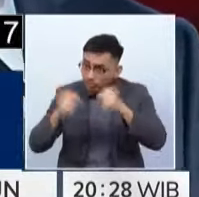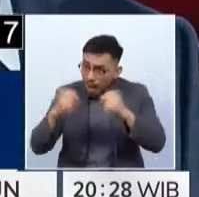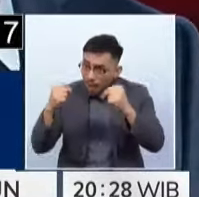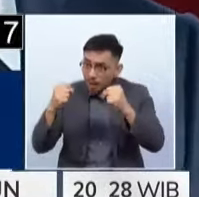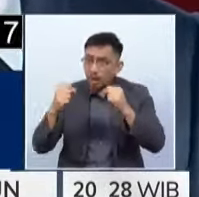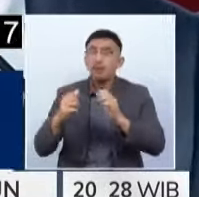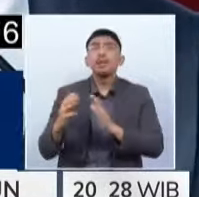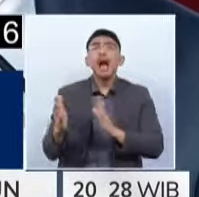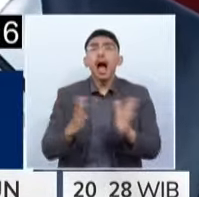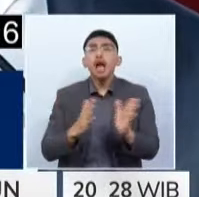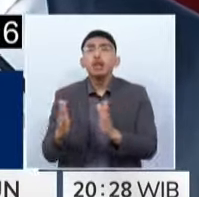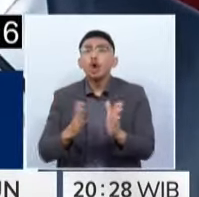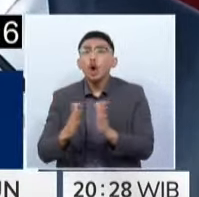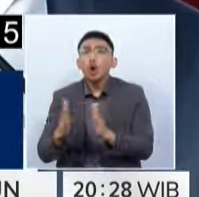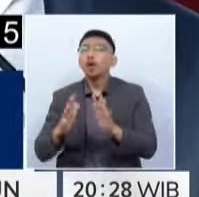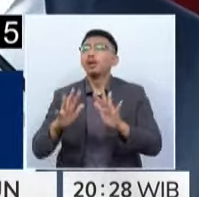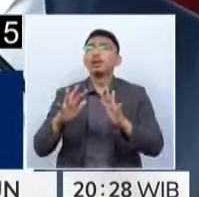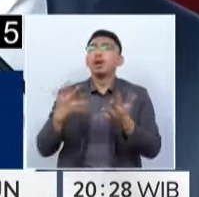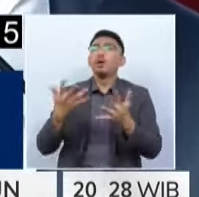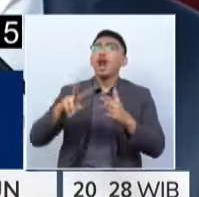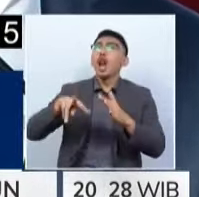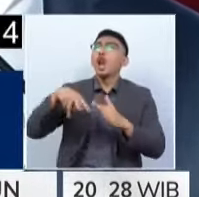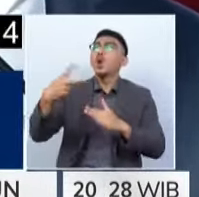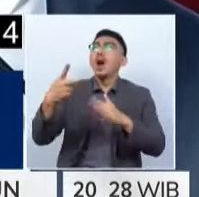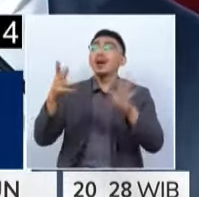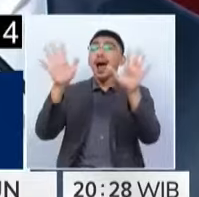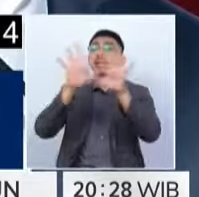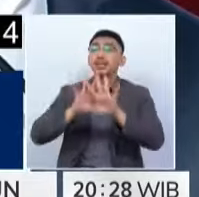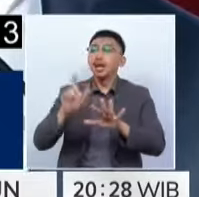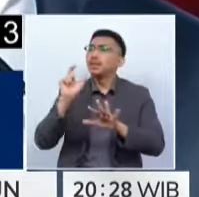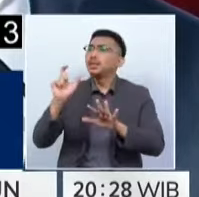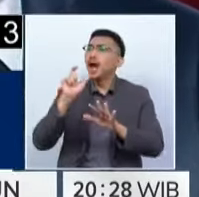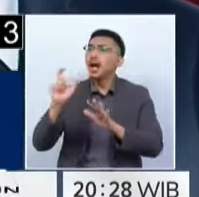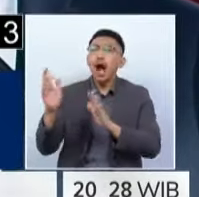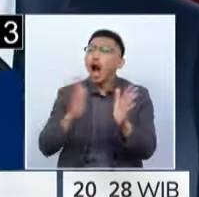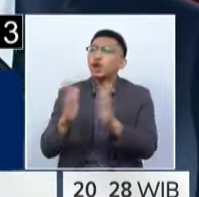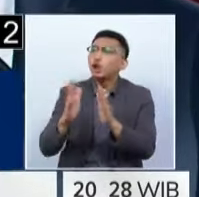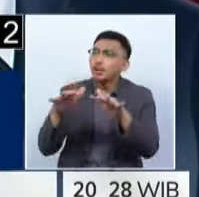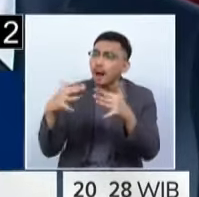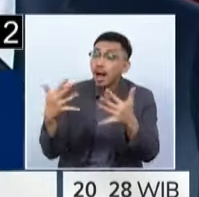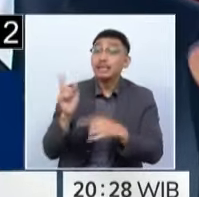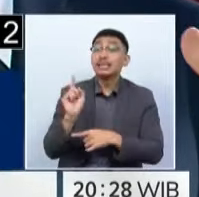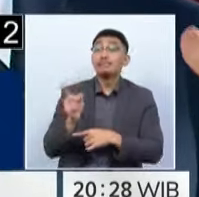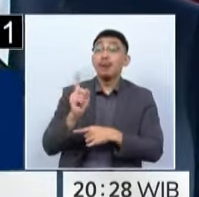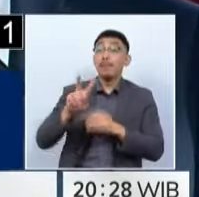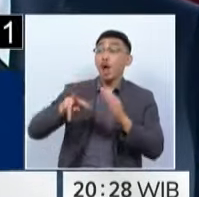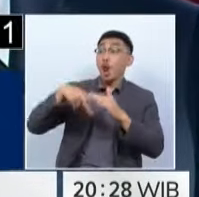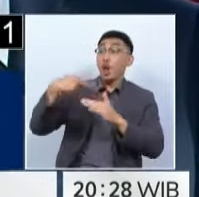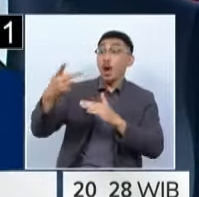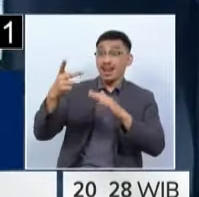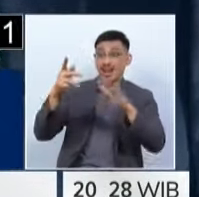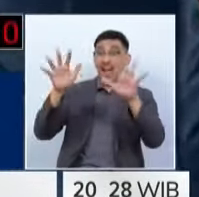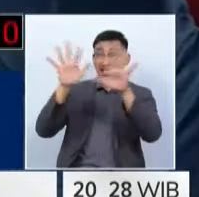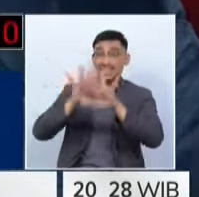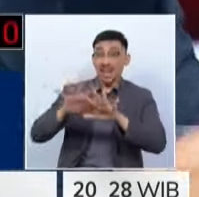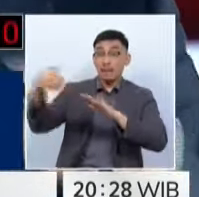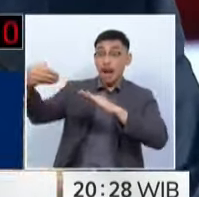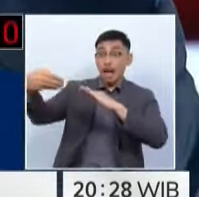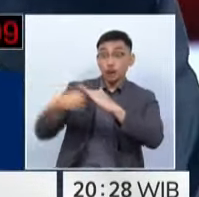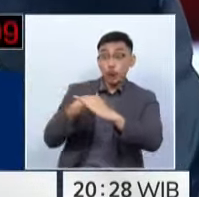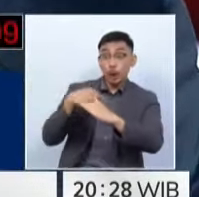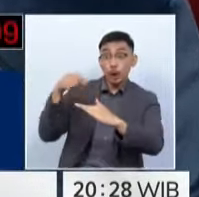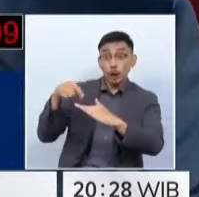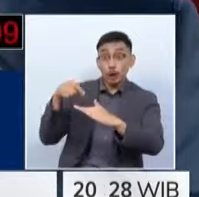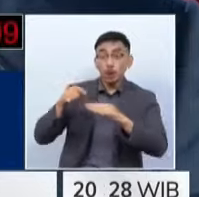menghadapi kekuatan luar ASEAN karena kekuatan luar ASEAN yang datang di sini maka kita menghadapinya sebagai satu regional bukan sekedar